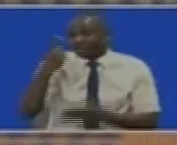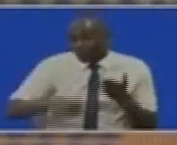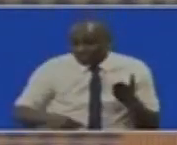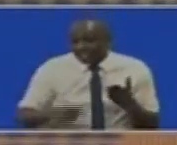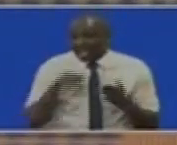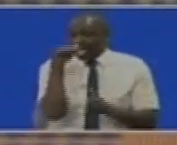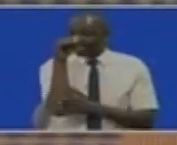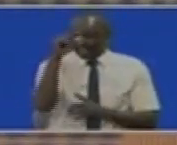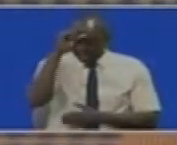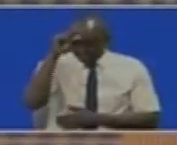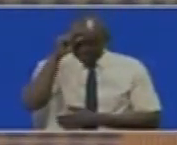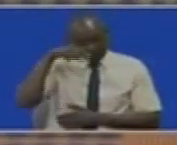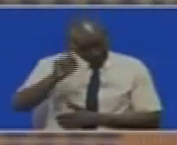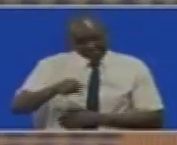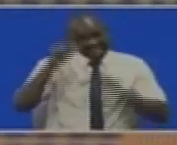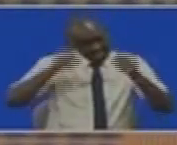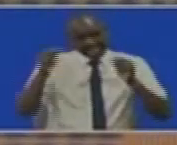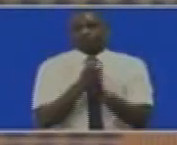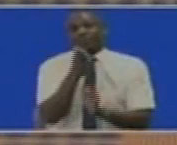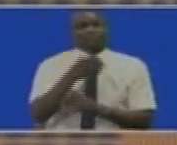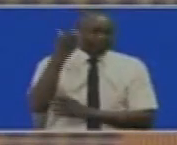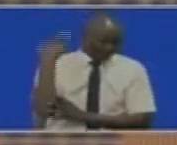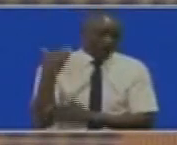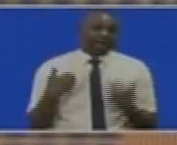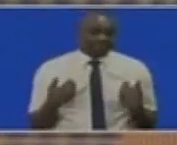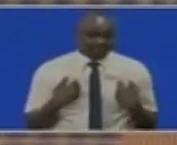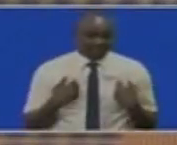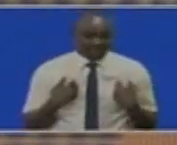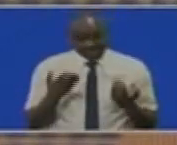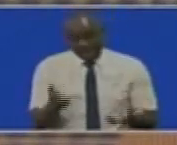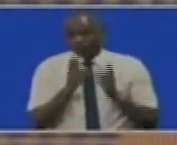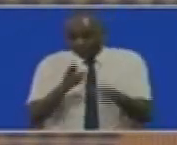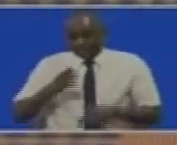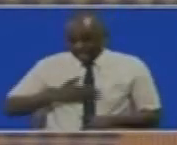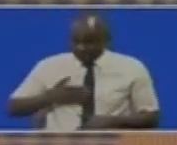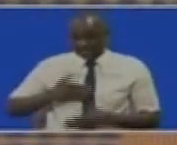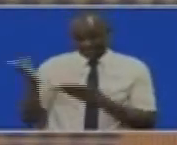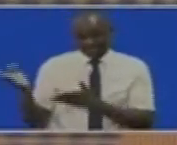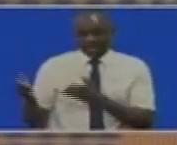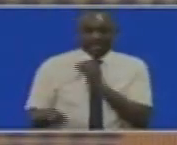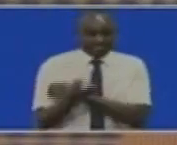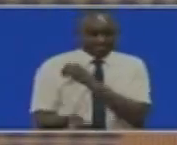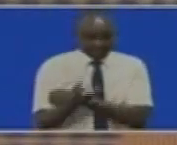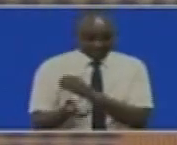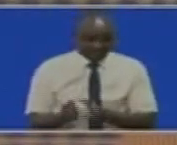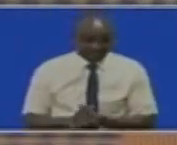wakiitaka serikali kuafikiana na makubaliano ambao waliekana nao. Shadrack Miti na taarifa hiyo.